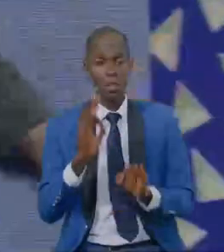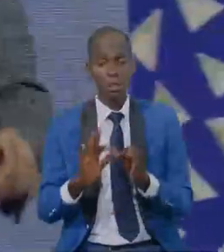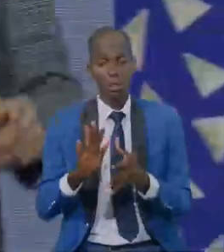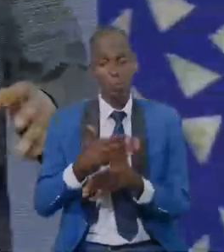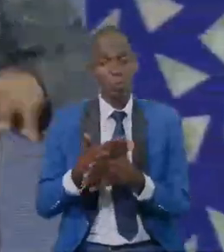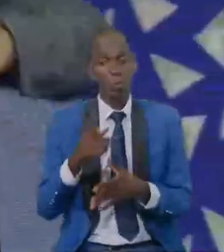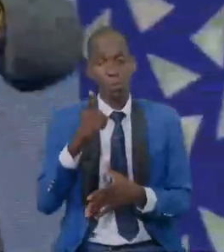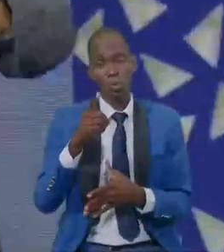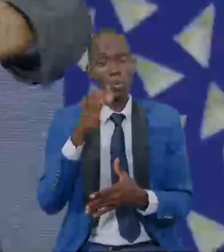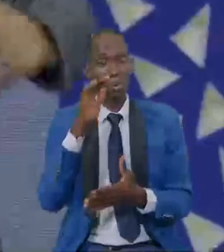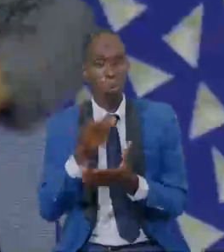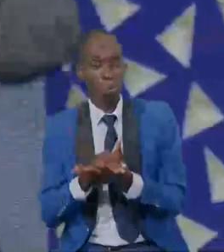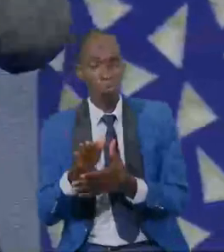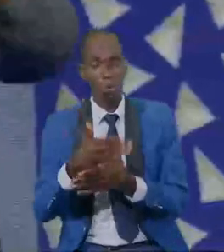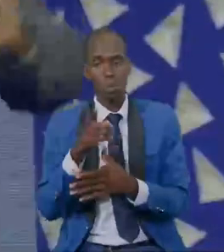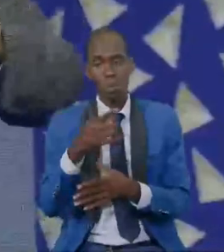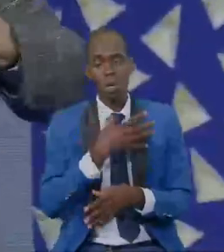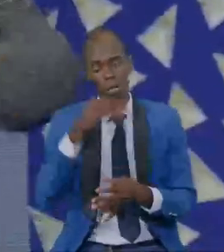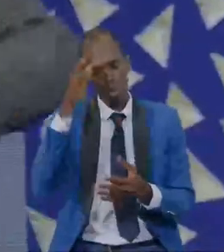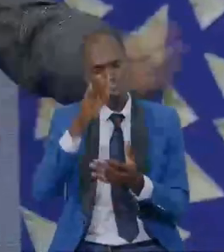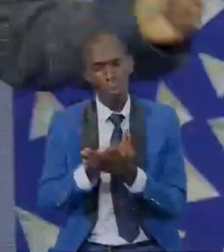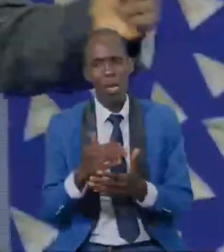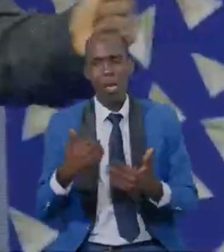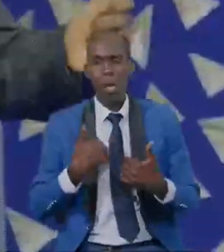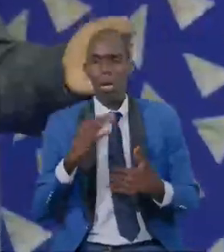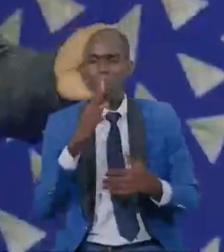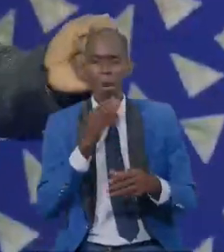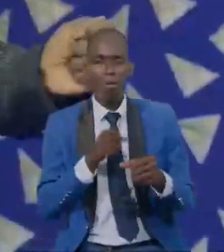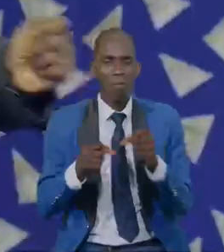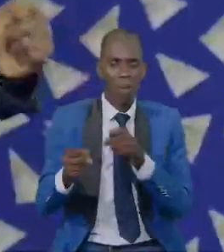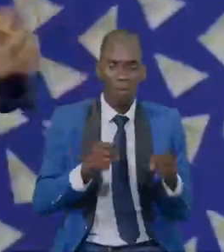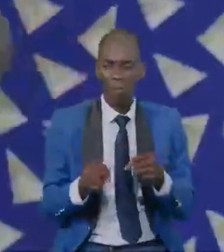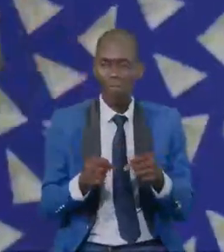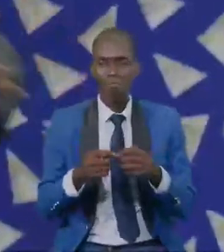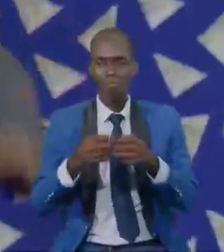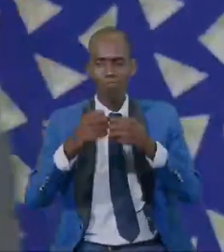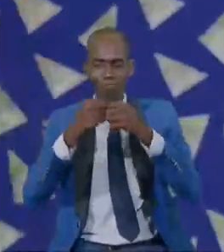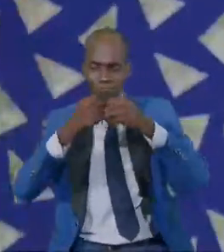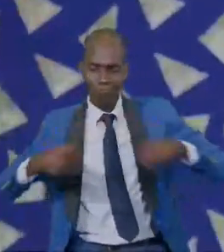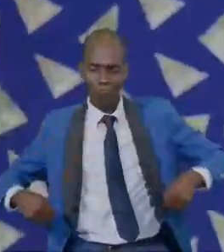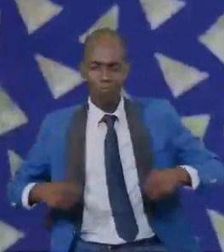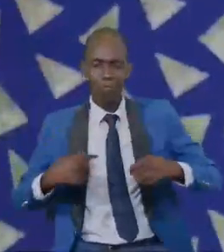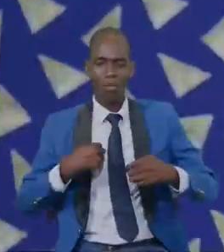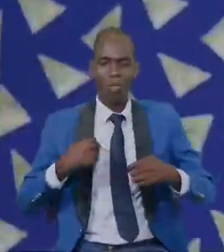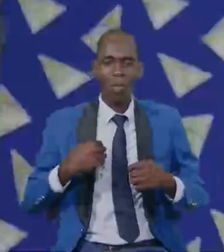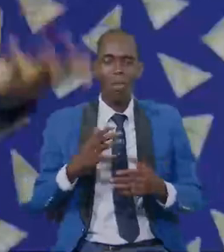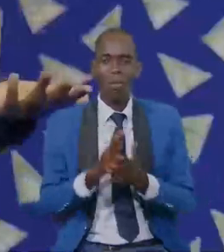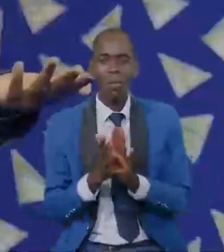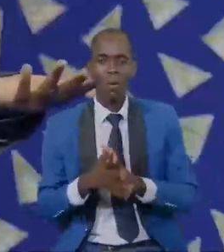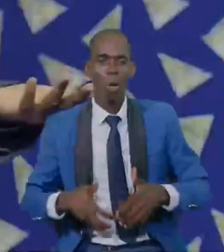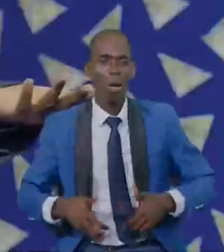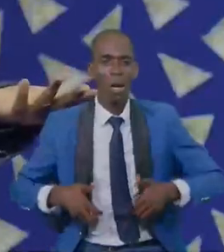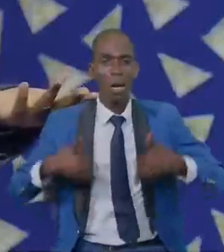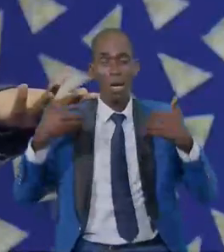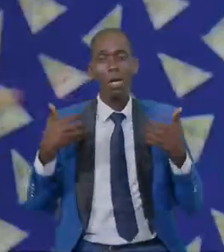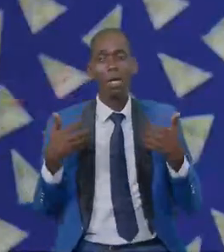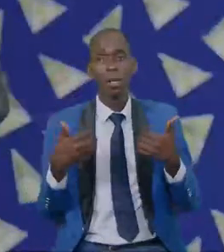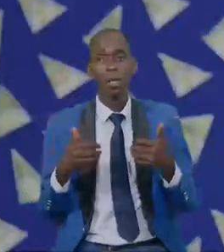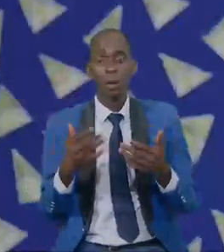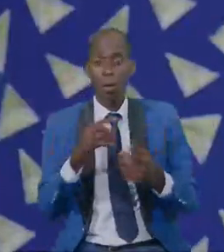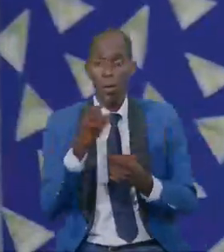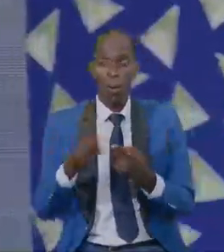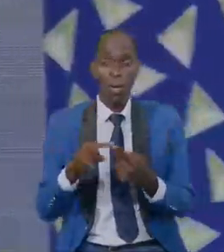between you and your husband, they have been fighting, tearing one another's clothes and getting angry. When salvation